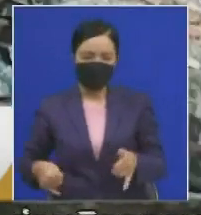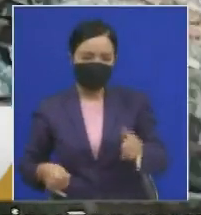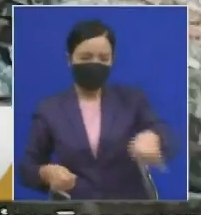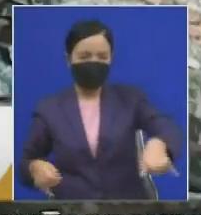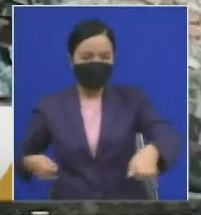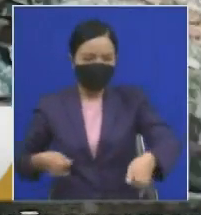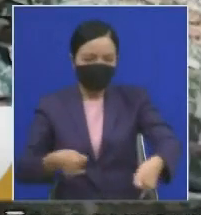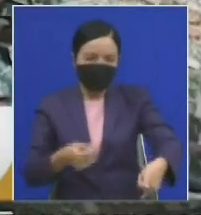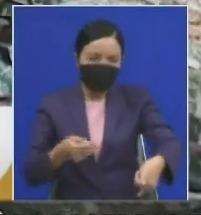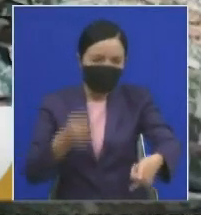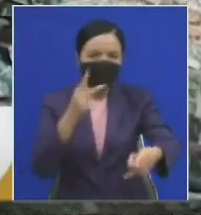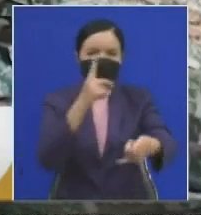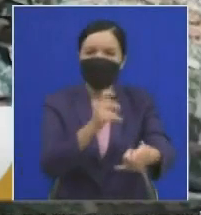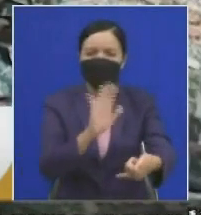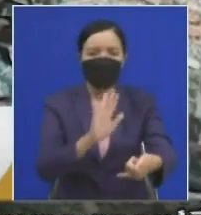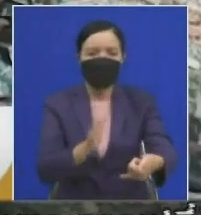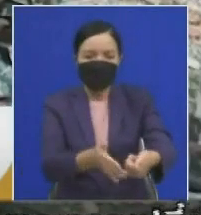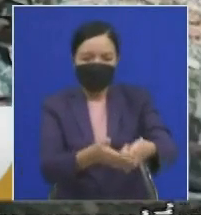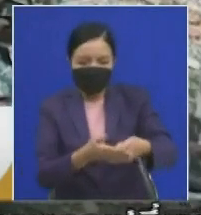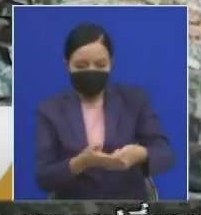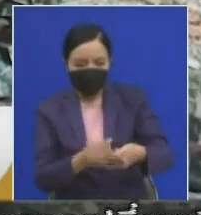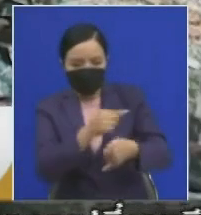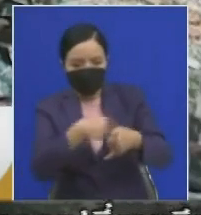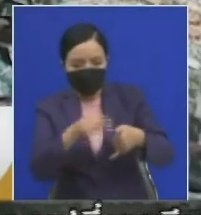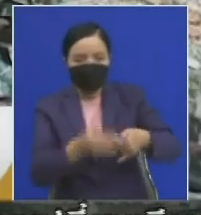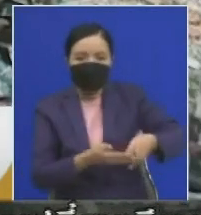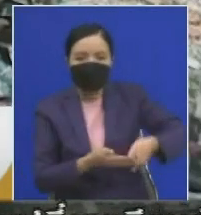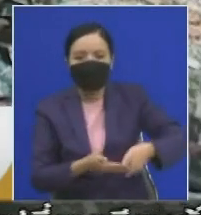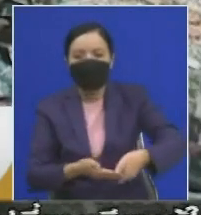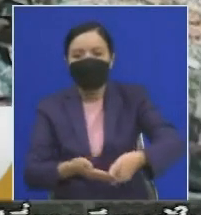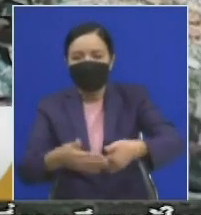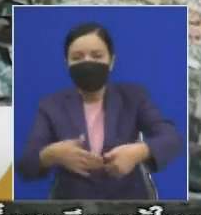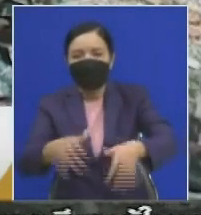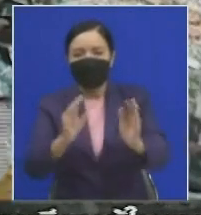bisierno แต่การเอาเขากลบ้านเซืออกลับปา